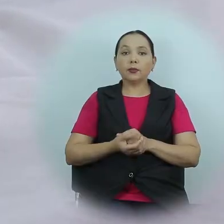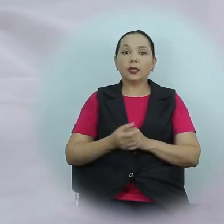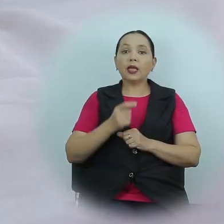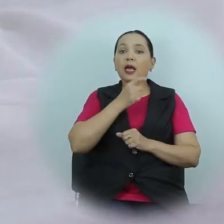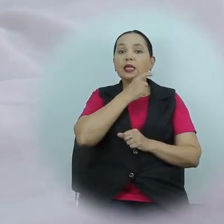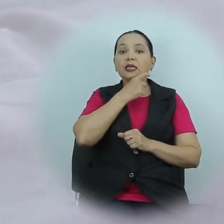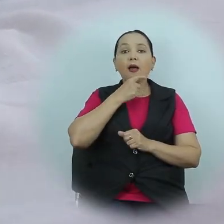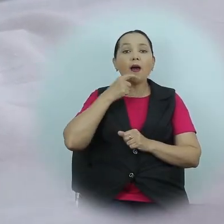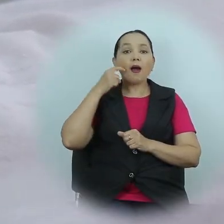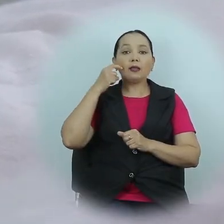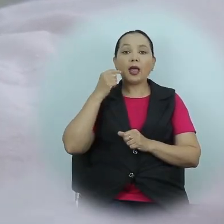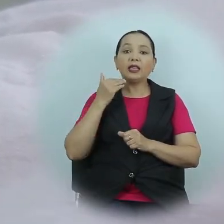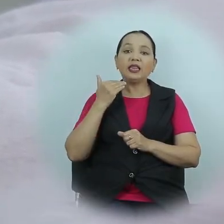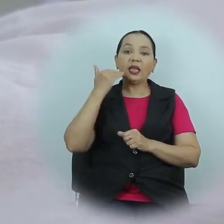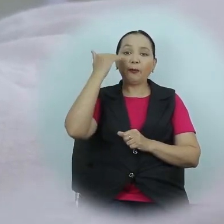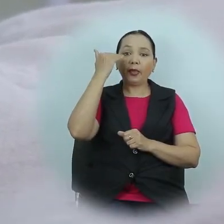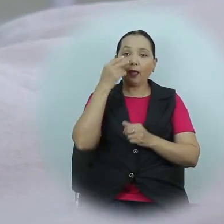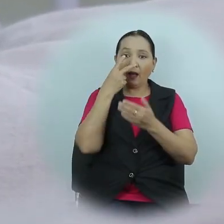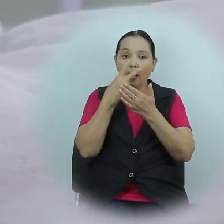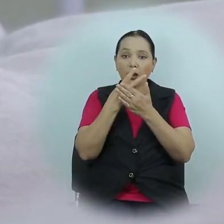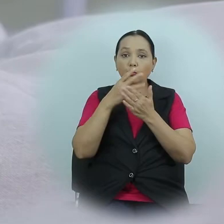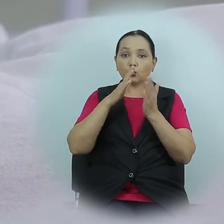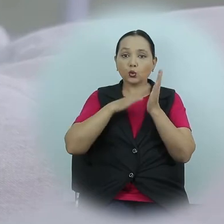dahandan tepaga qarab suriladi.